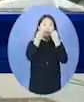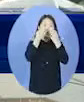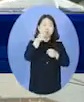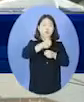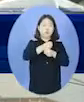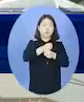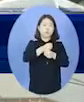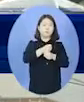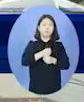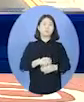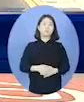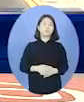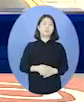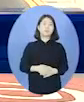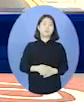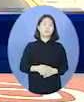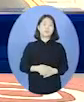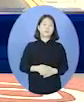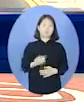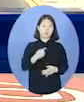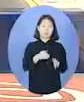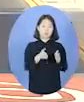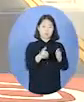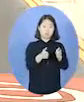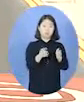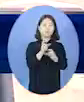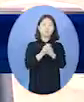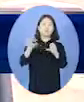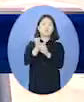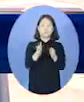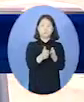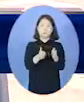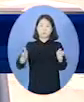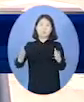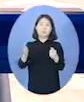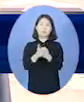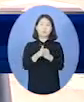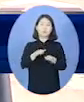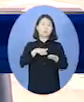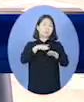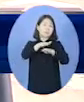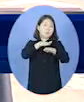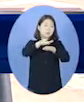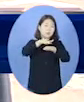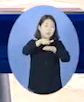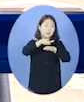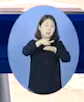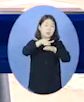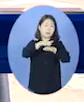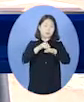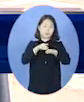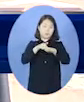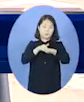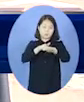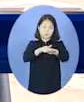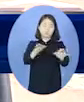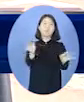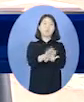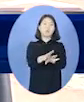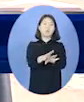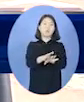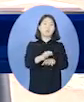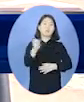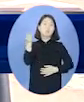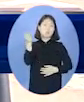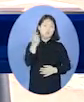신호기 신설과 이설 등으로 도로 상황을 개선했습니다. 가감속 차선을 설치함으로써 우회전하는